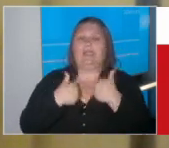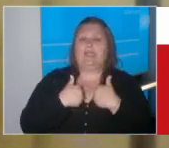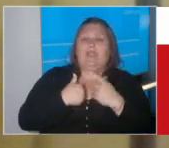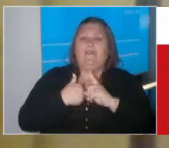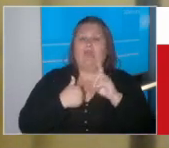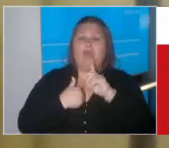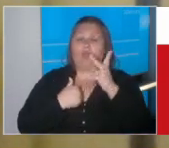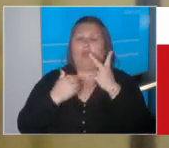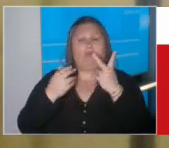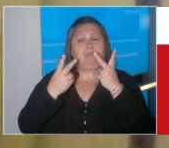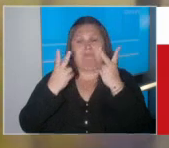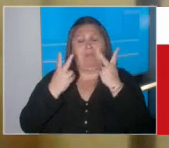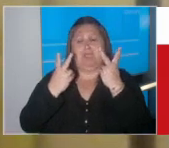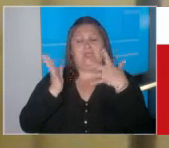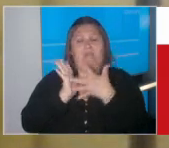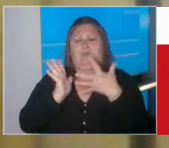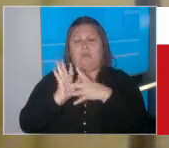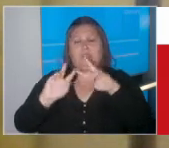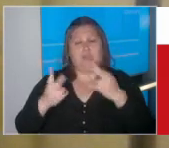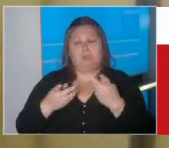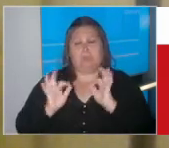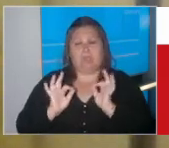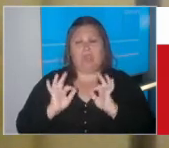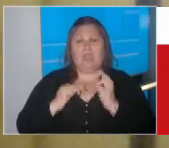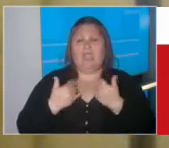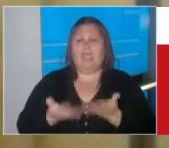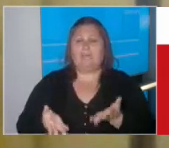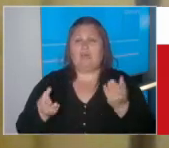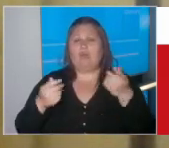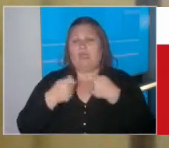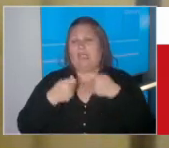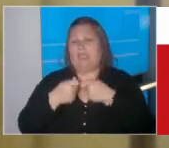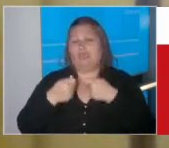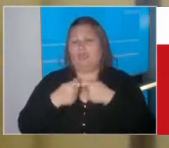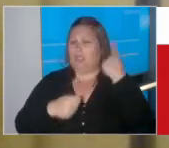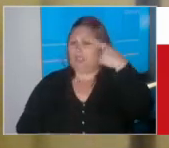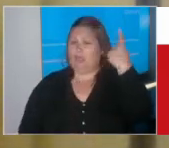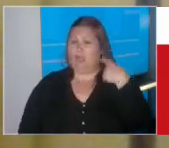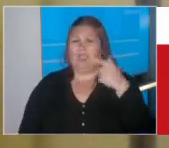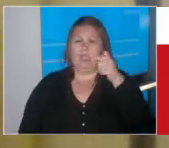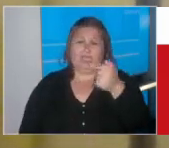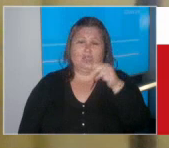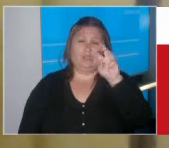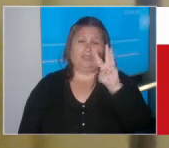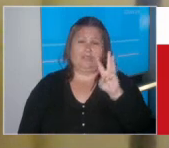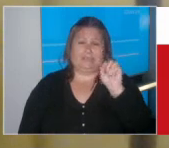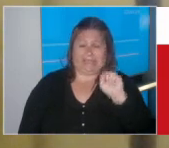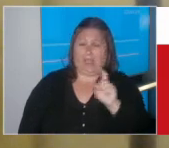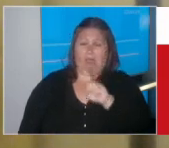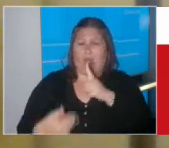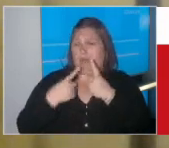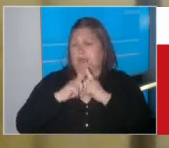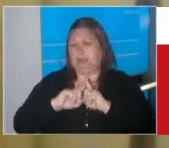כדאי לבחון את זה בכלל בימין ושמאל. אין כאן עניין אידיאולוגי, אני לא חושבת שגדעון סער שונה אידיאולוגית